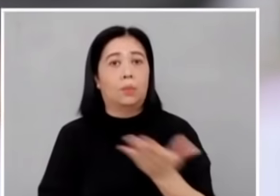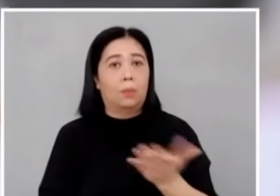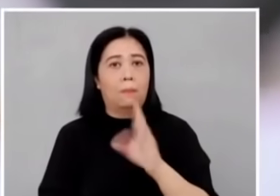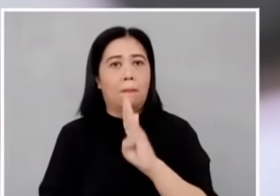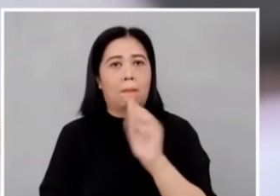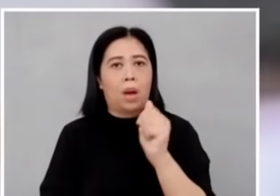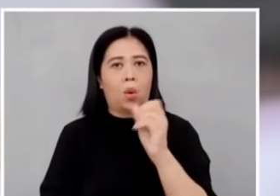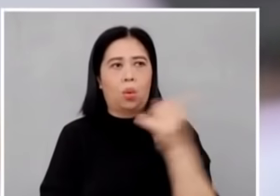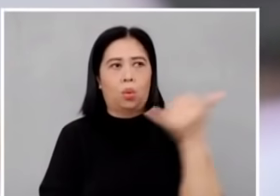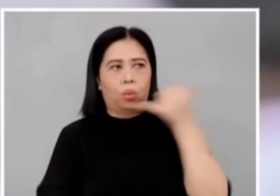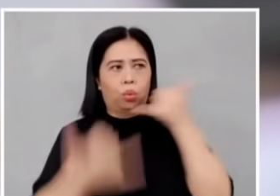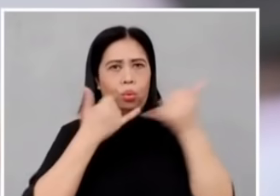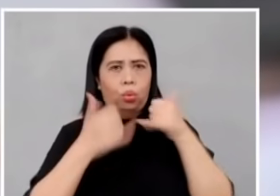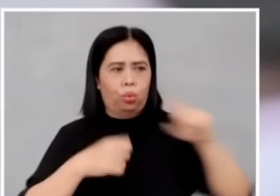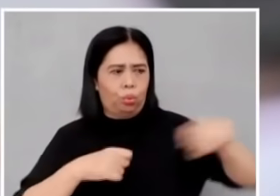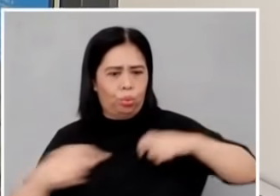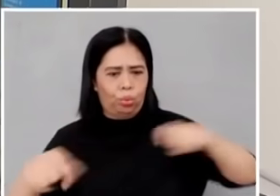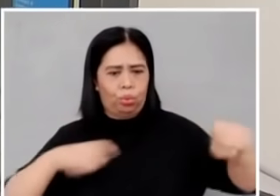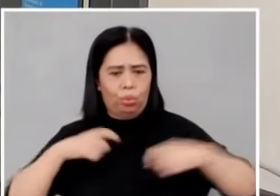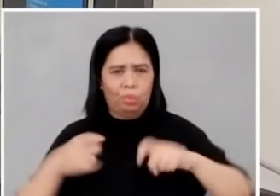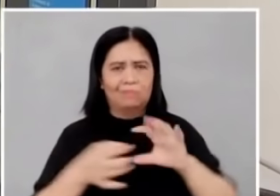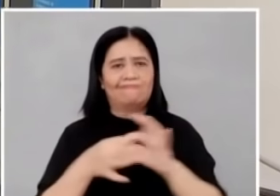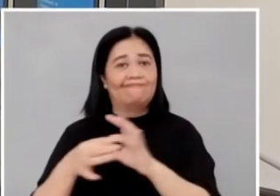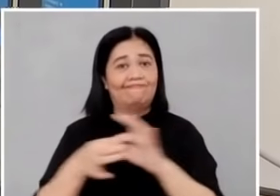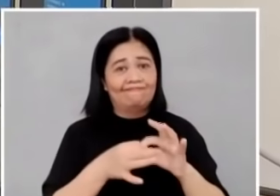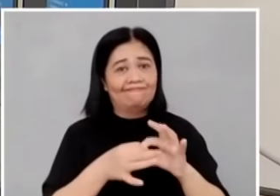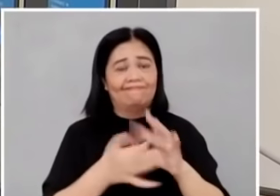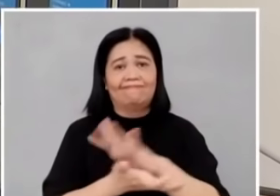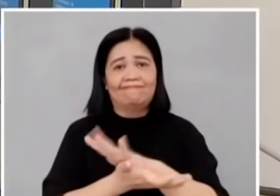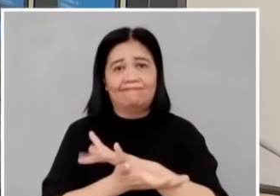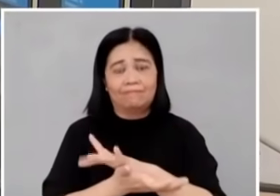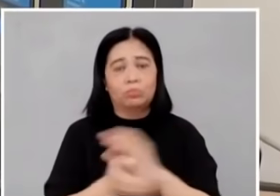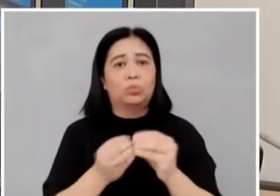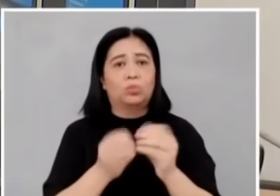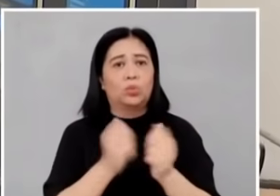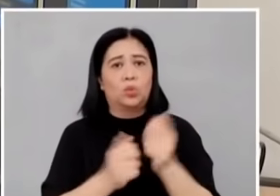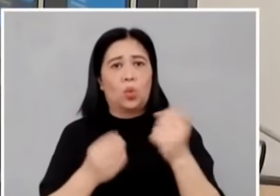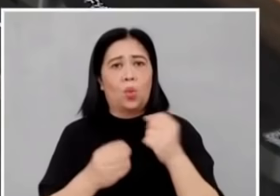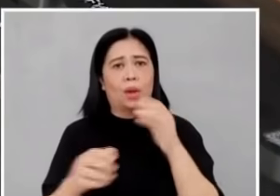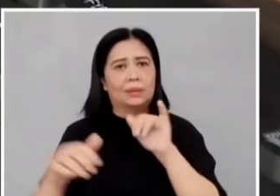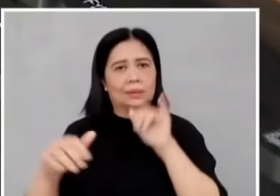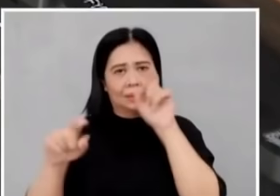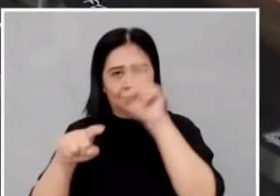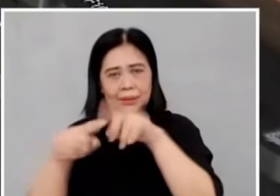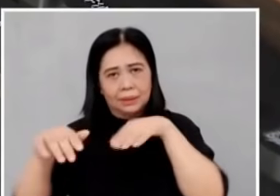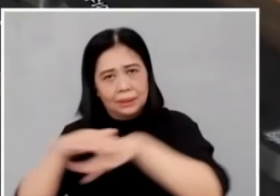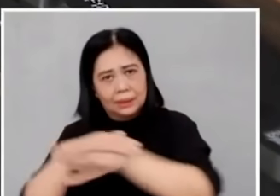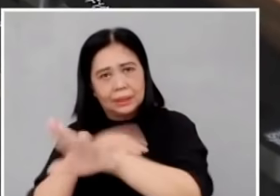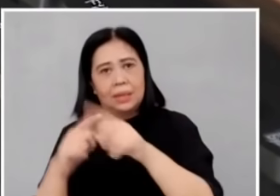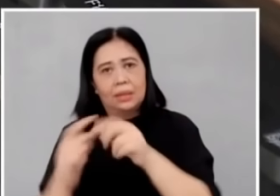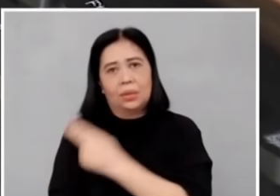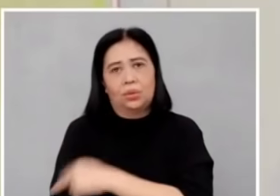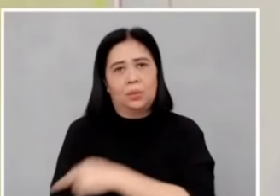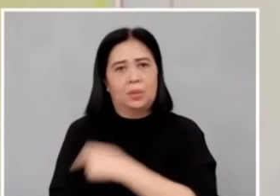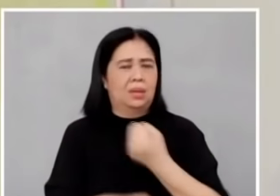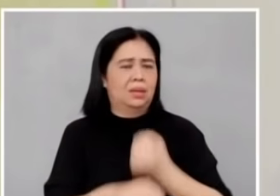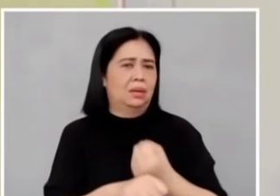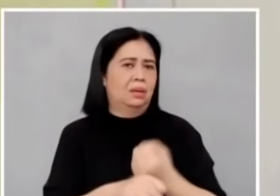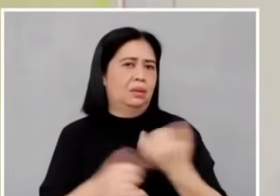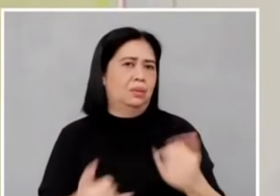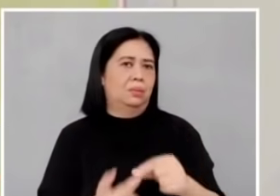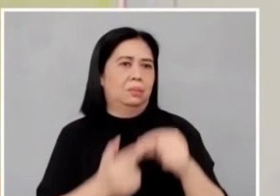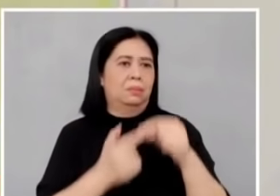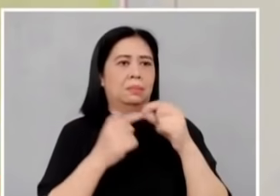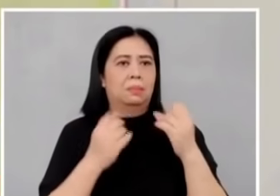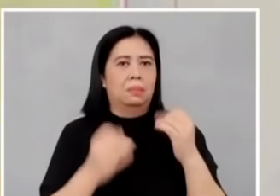at tawag kaugnay ng COVID-19. Karamihan gustong magpa-confine sa ospital. Sobrang hirap po kasi ngayon, lalo na pag may